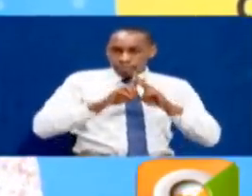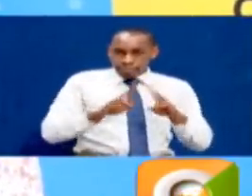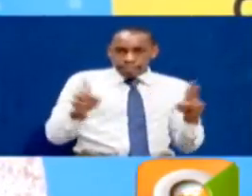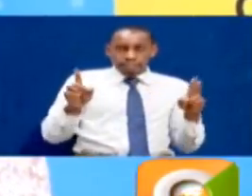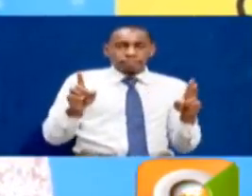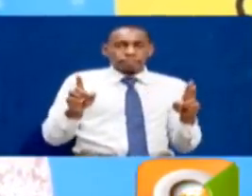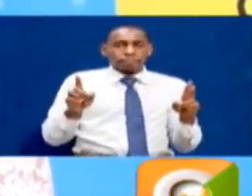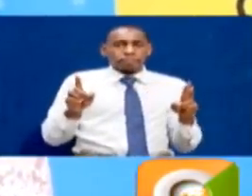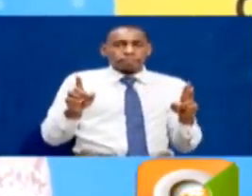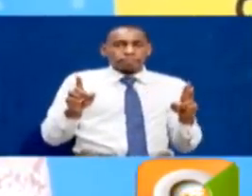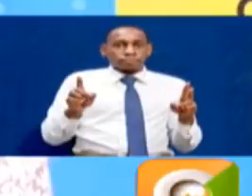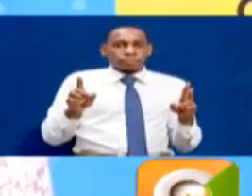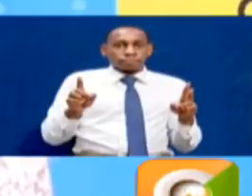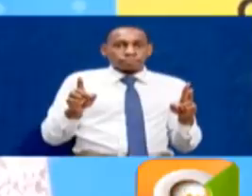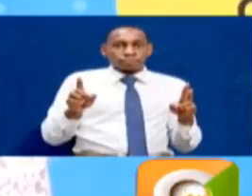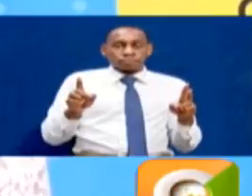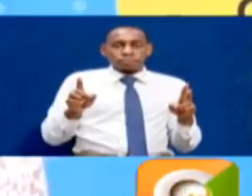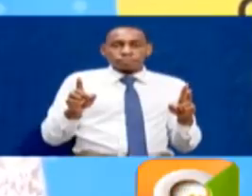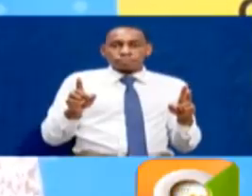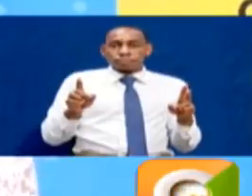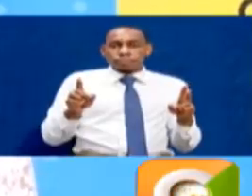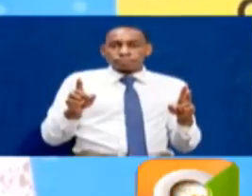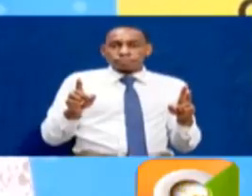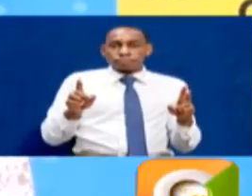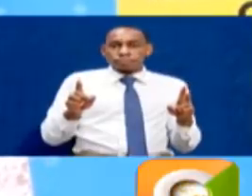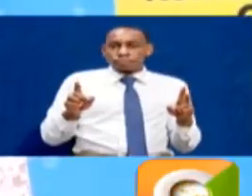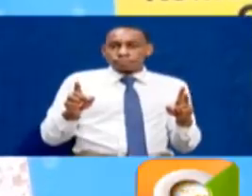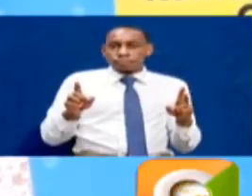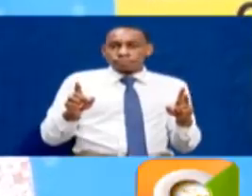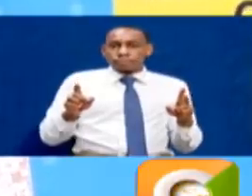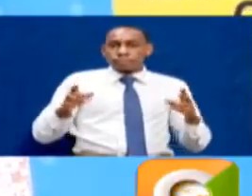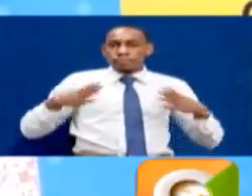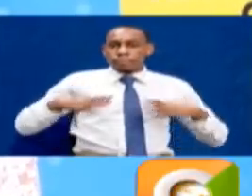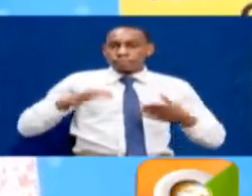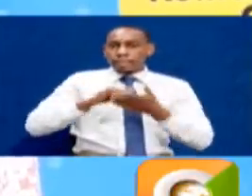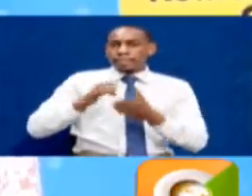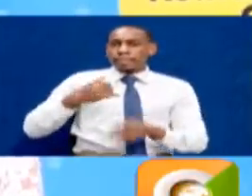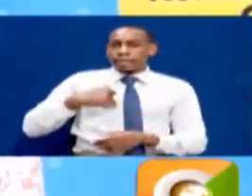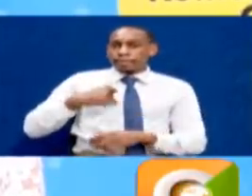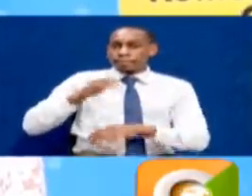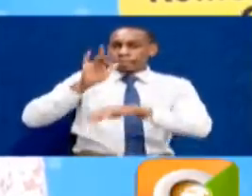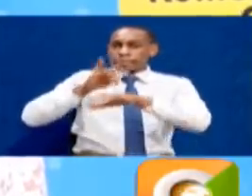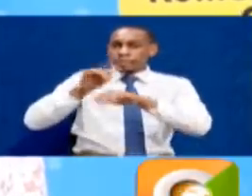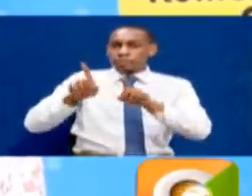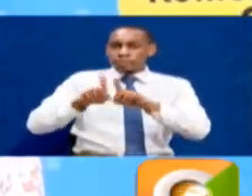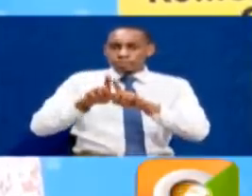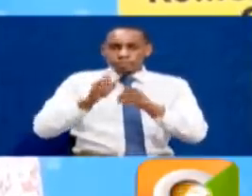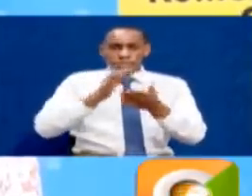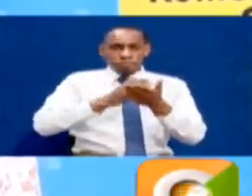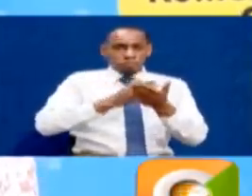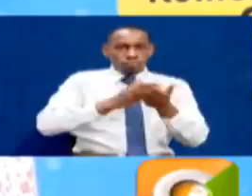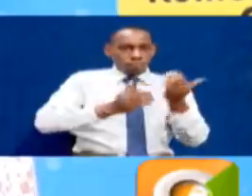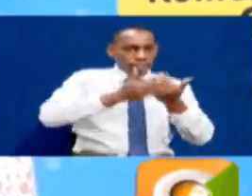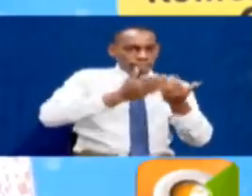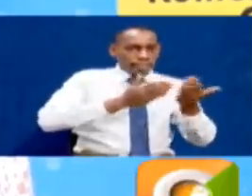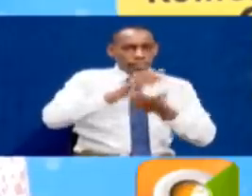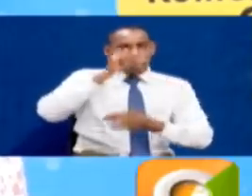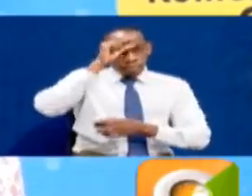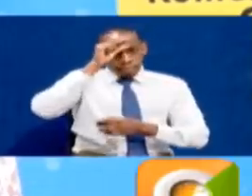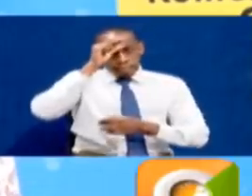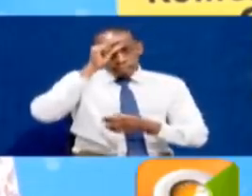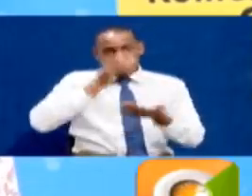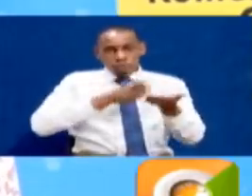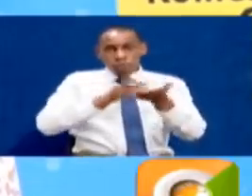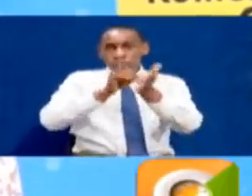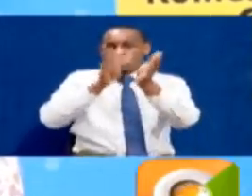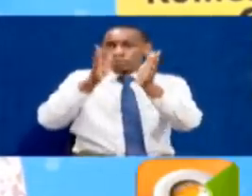tutaanza kuruhusu watu ambao wana virusi lakini ambao wameangaliwa na serikali na